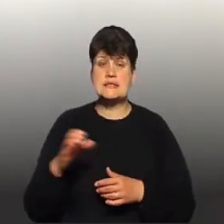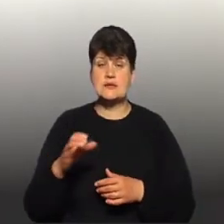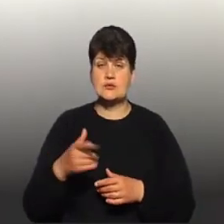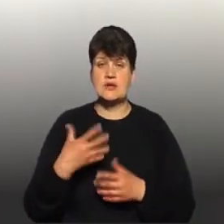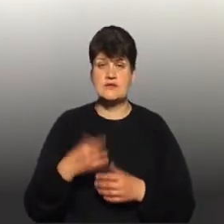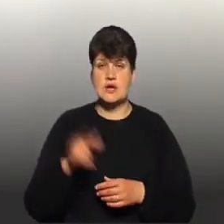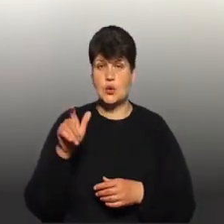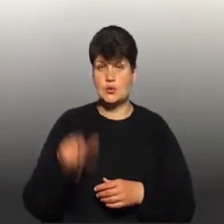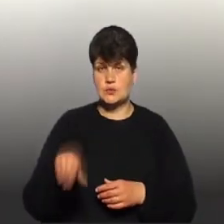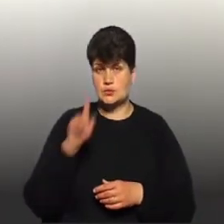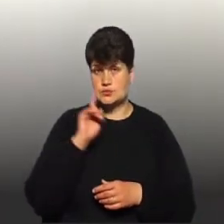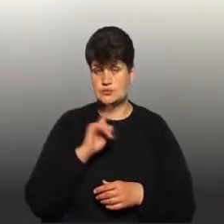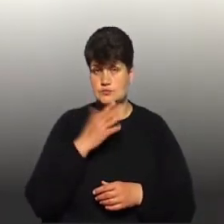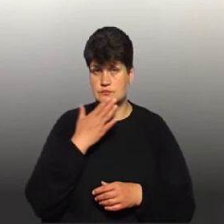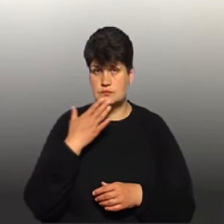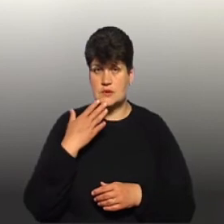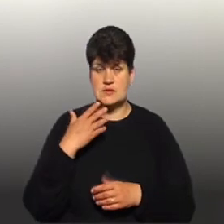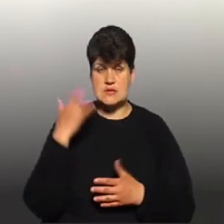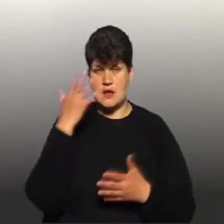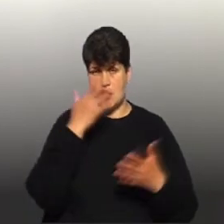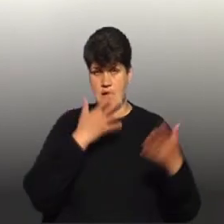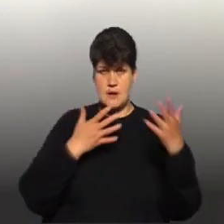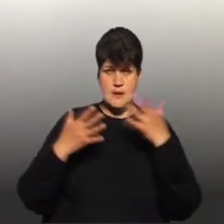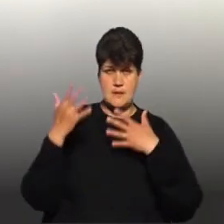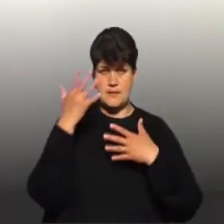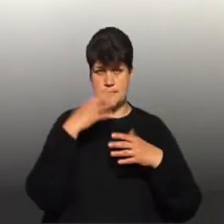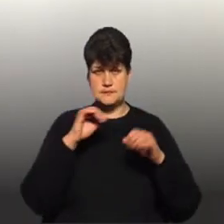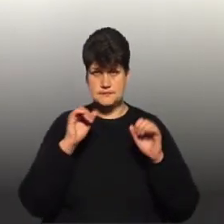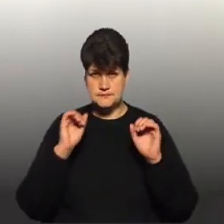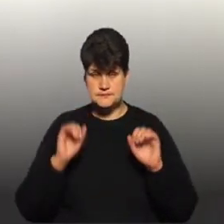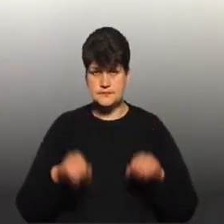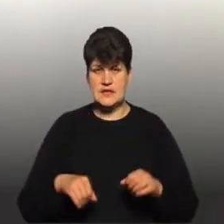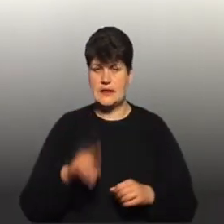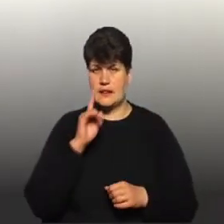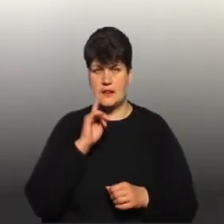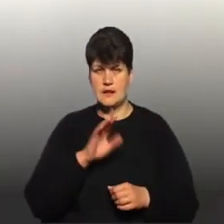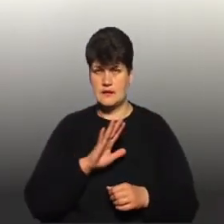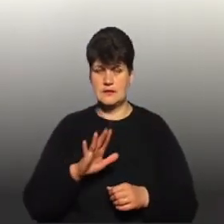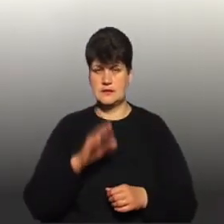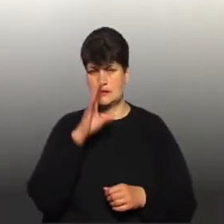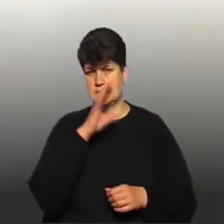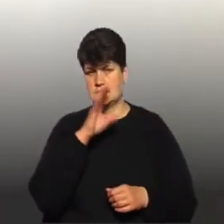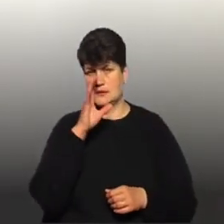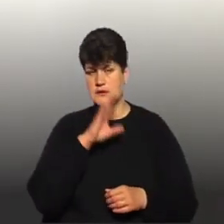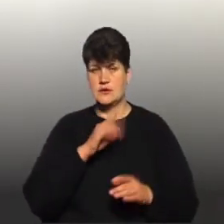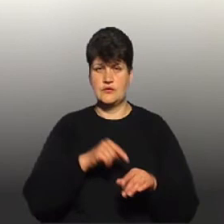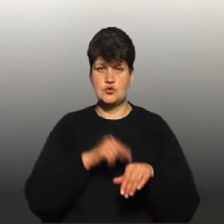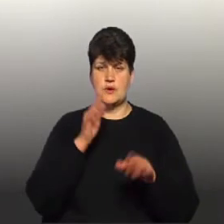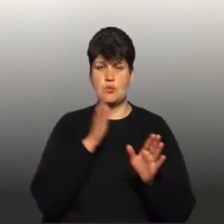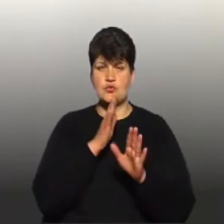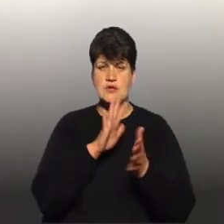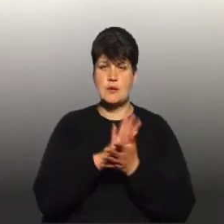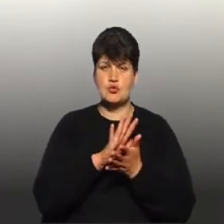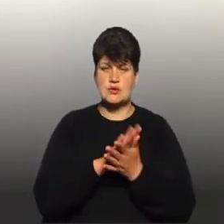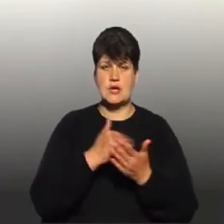саме запаморочення, як ви кажете, просто цей дискомфорт, він зразу, що це повітря є брудне, і я хочу звідси піти, і